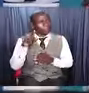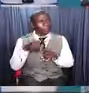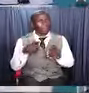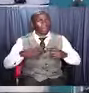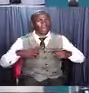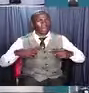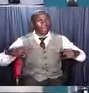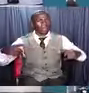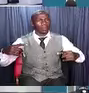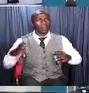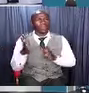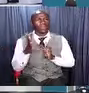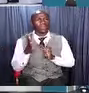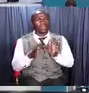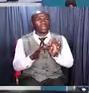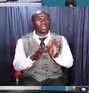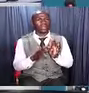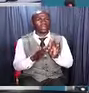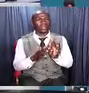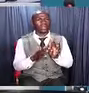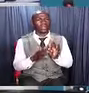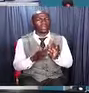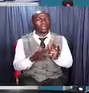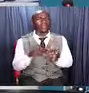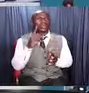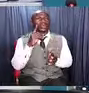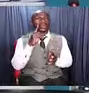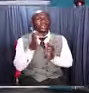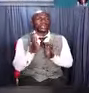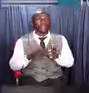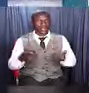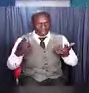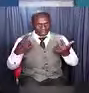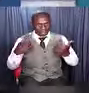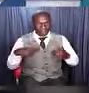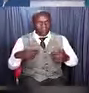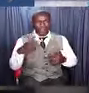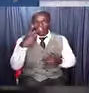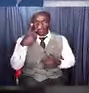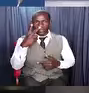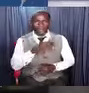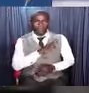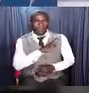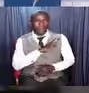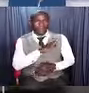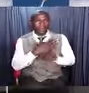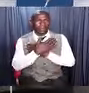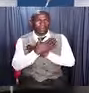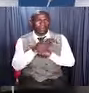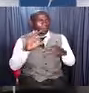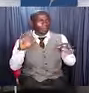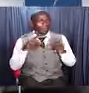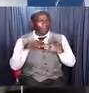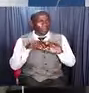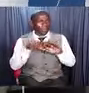maadui wa Kristo. But you are enemies of the Christ Jesus. Kesho Yesu akija. When Jesus comes tomorrow. Anaona tunda la upendo kwa mke. He doesn't see the fruit of